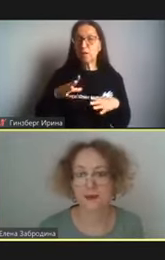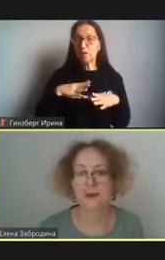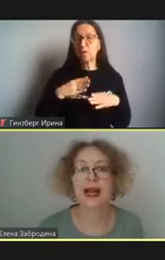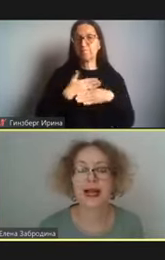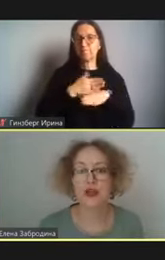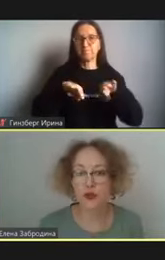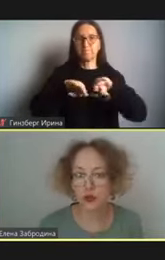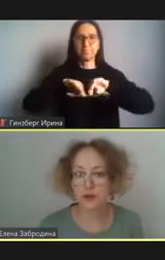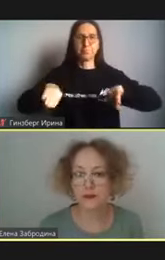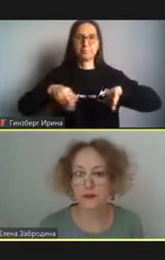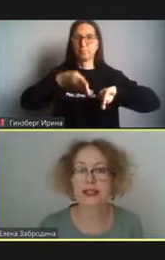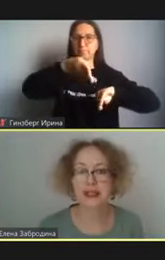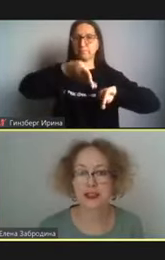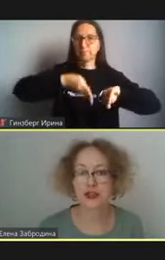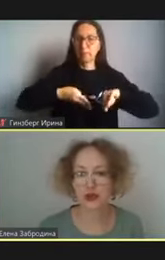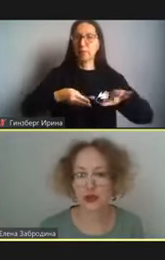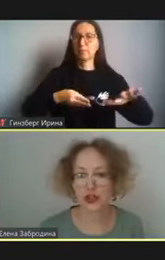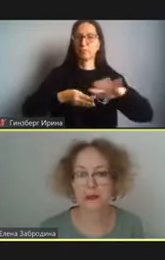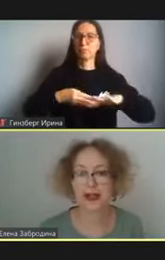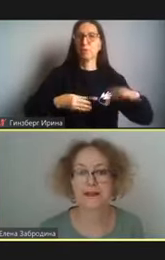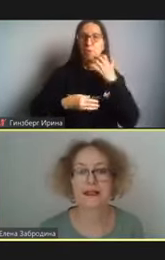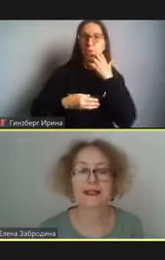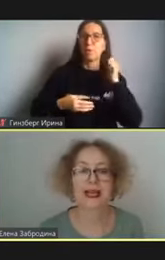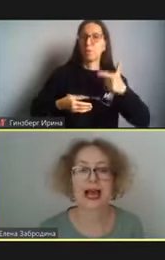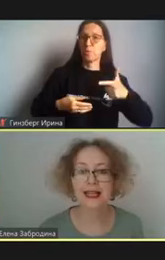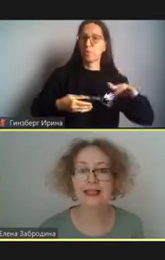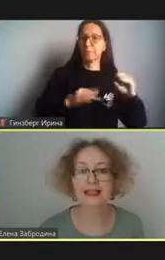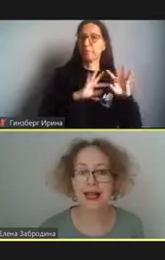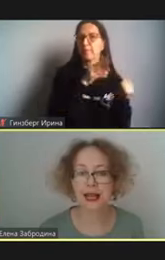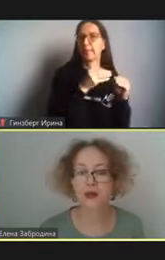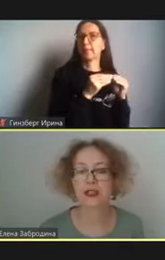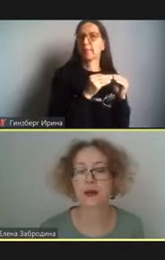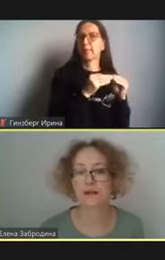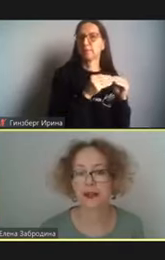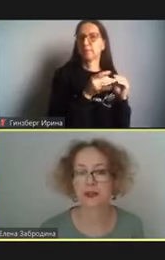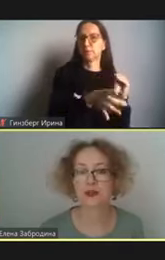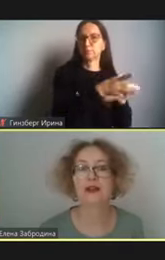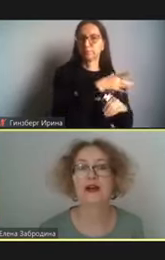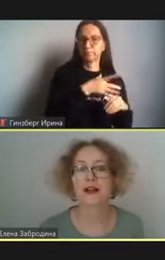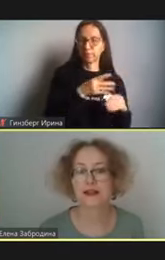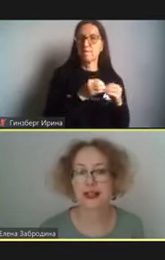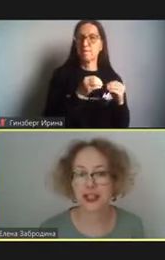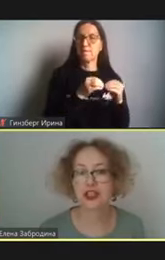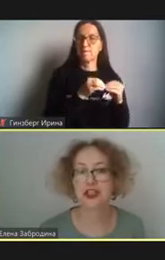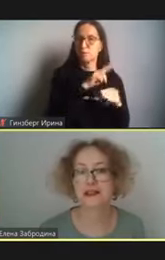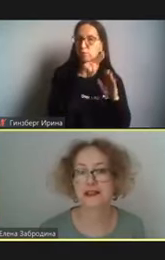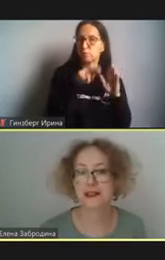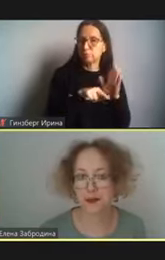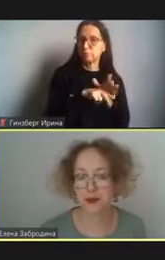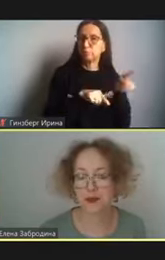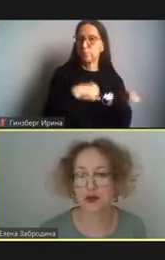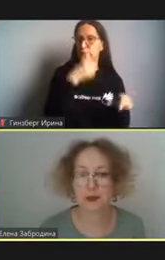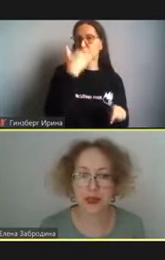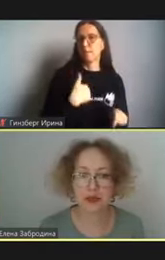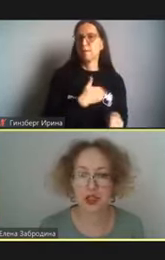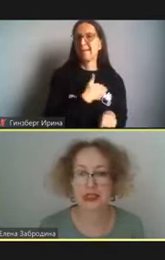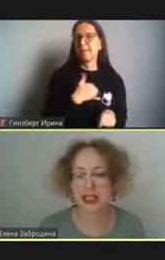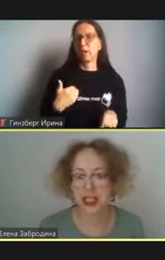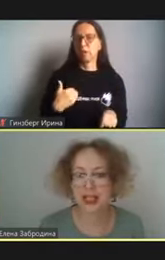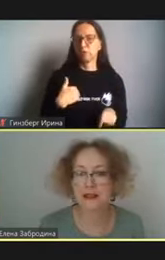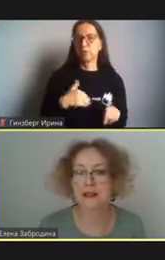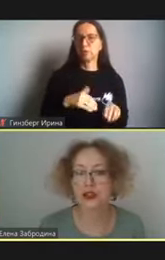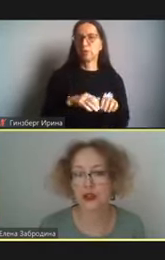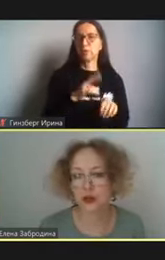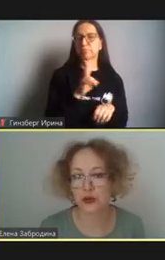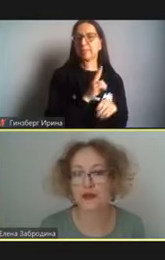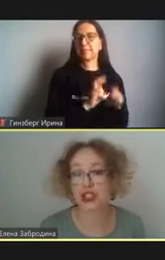части. Юг, 10 южных провинций, они останутся под властью католических Габсбургов, потому что